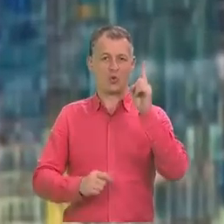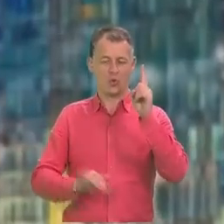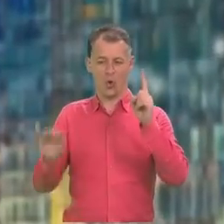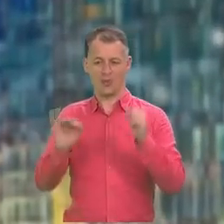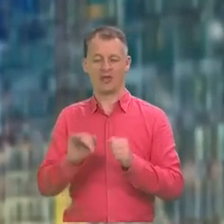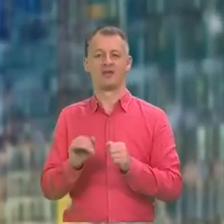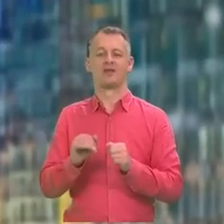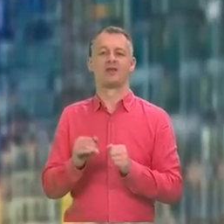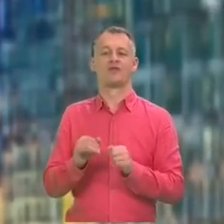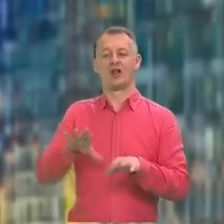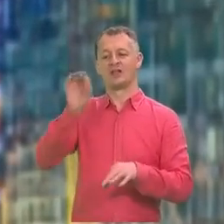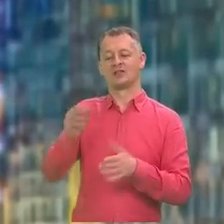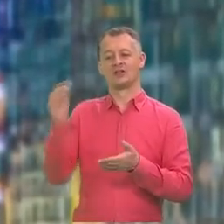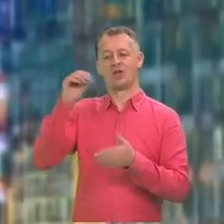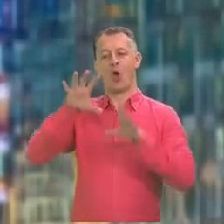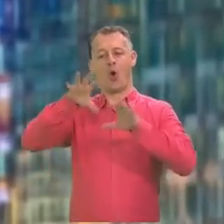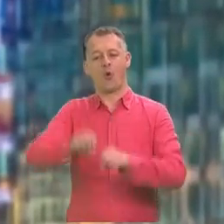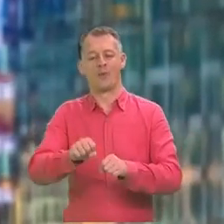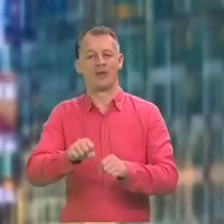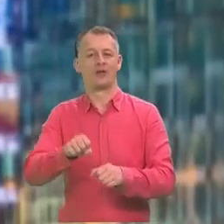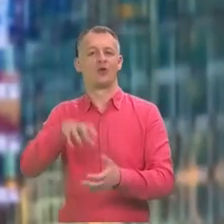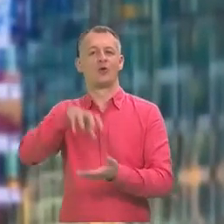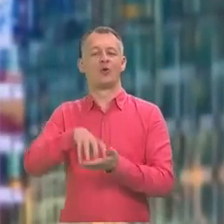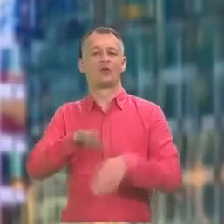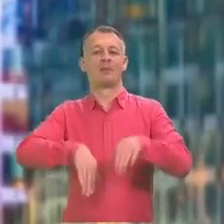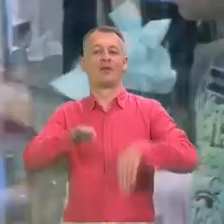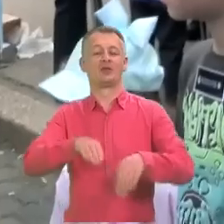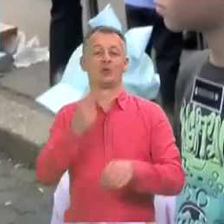ales chiar să ocupe funcția de ministru de interne pentru o zi.